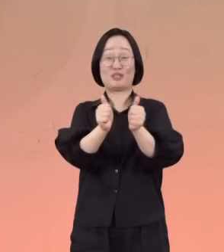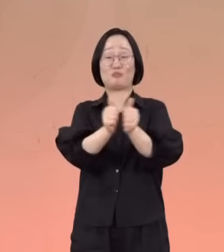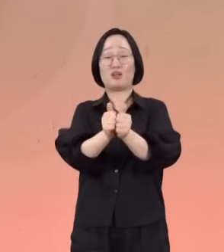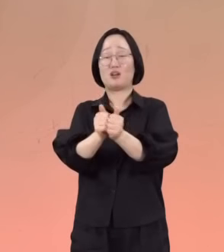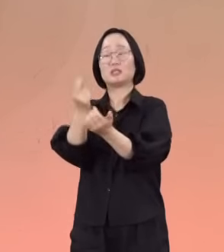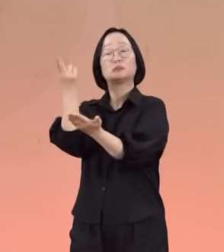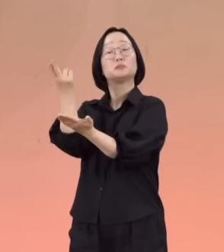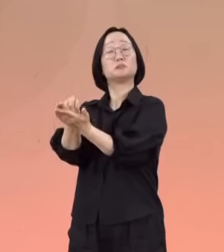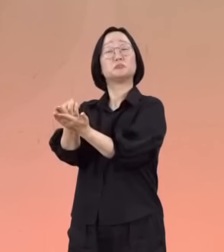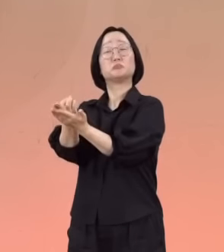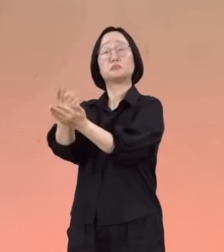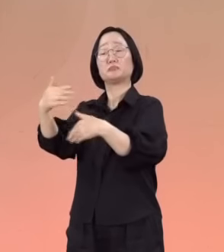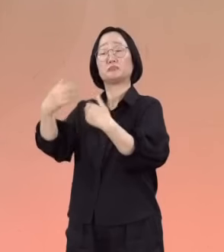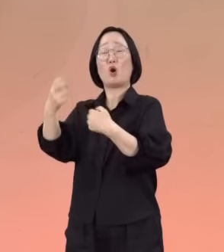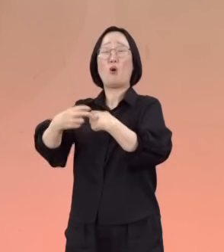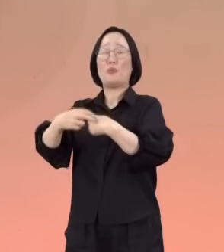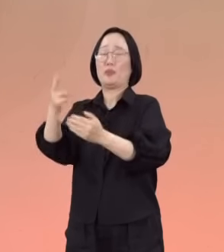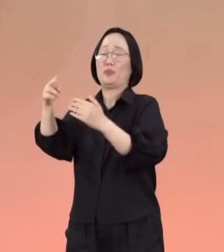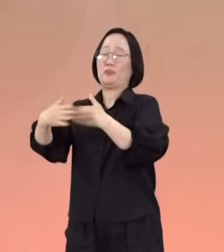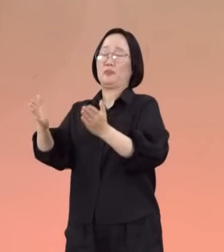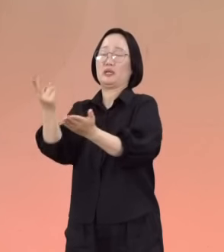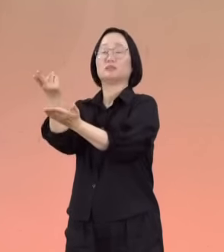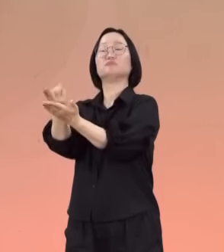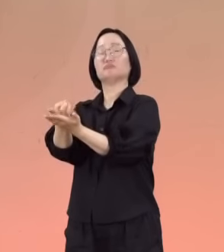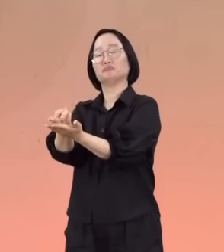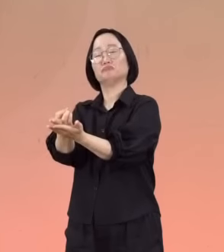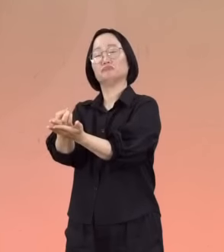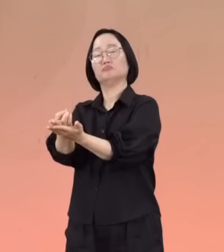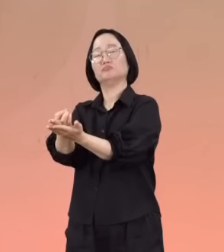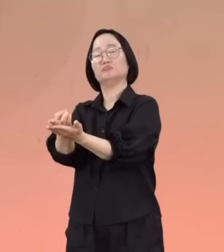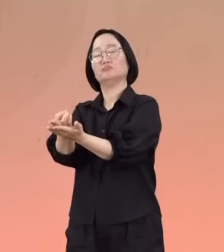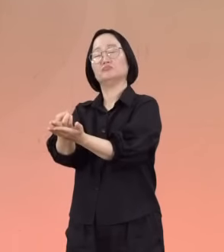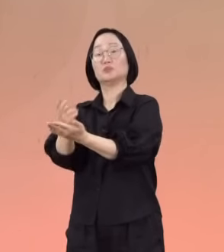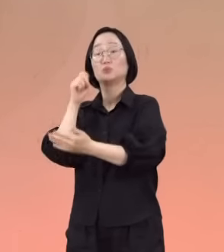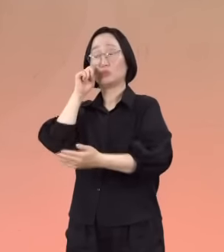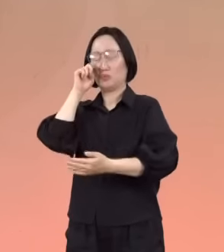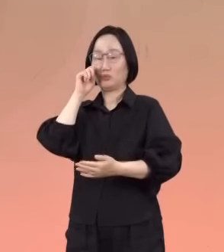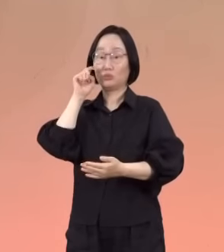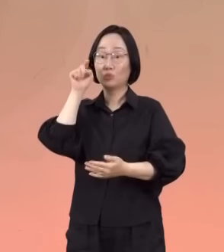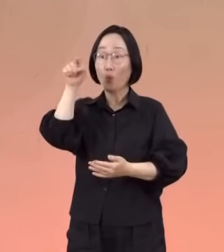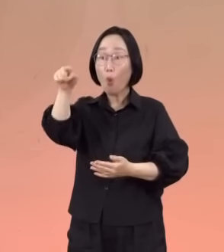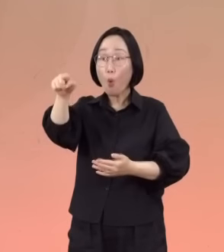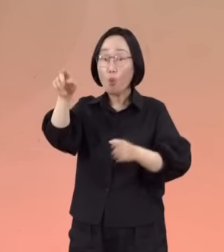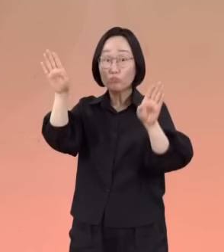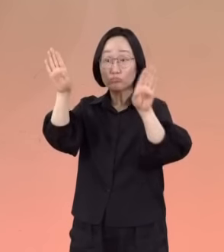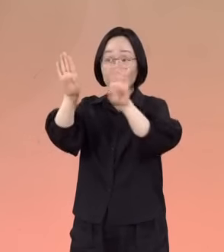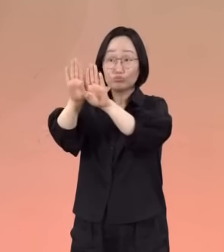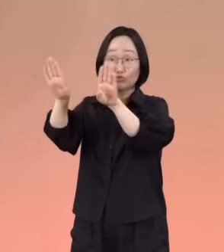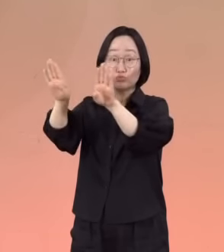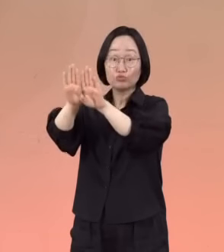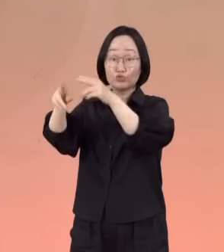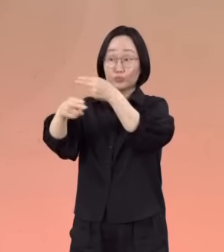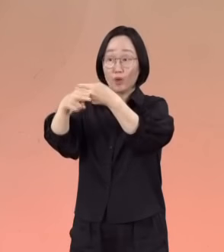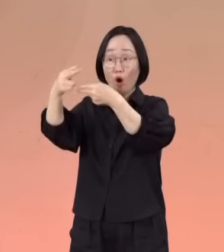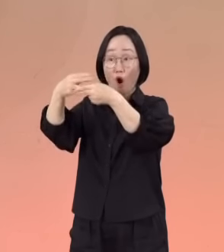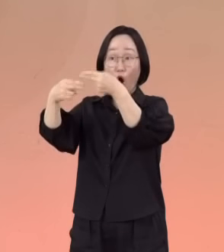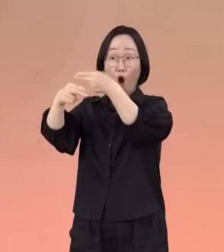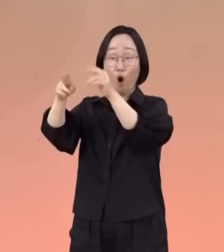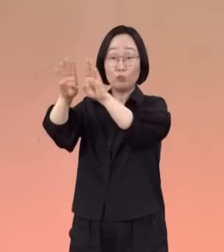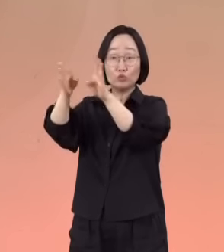누워 있었는데 앞에 벽 눈앞에 벽 있는 쪽에 아주 환한